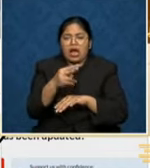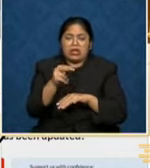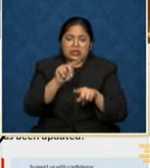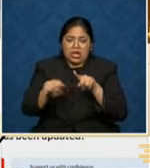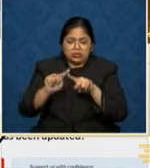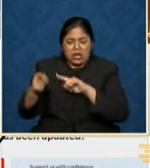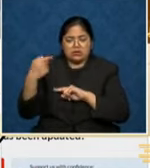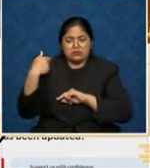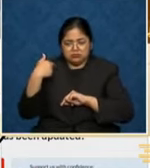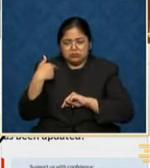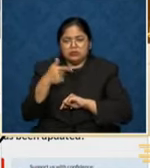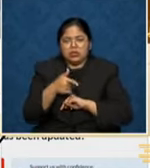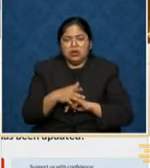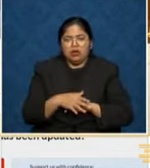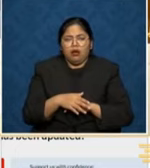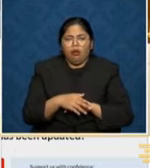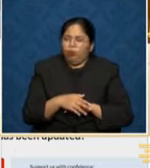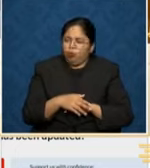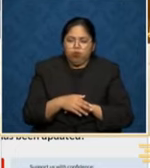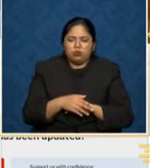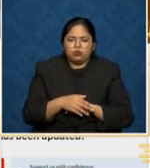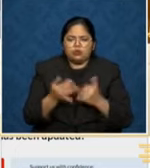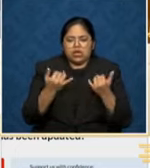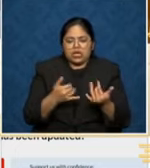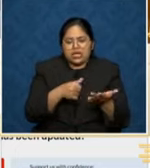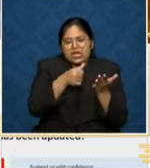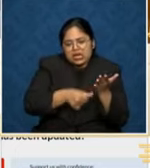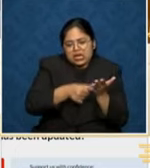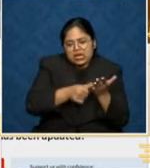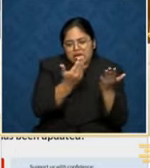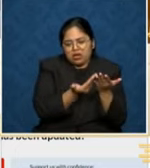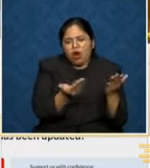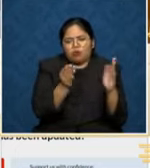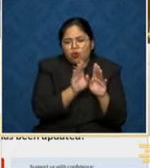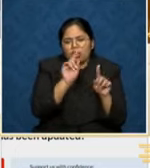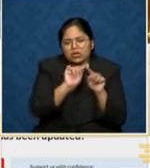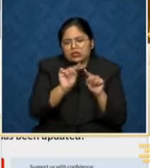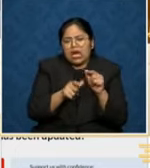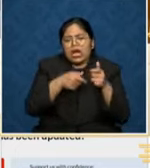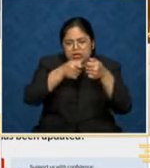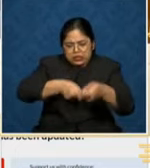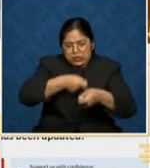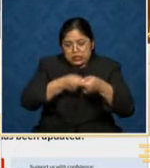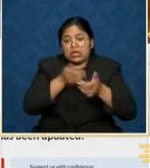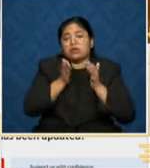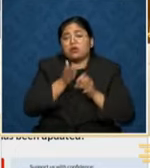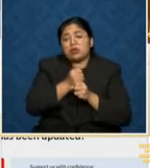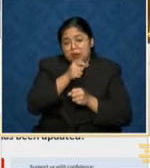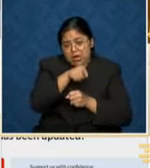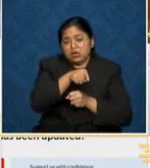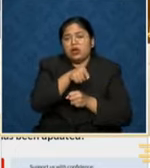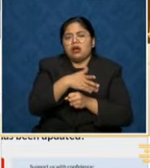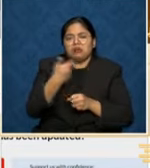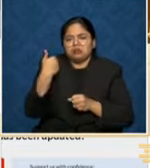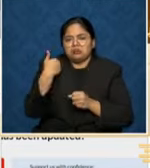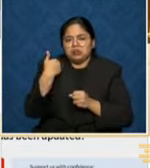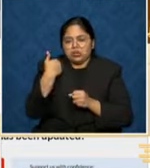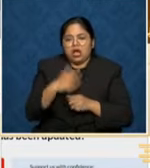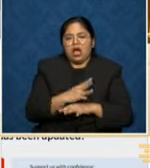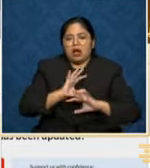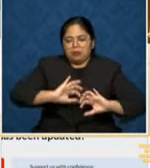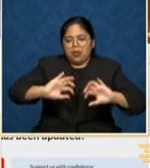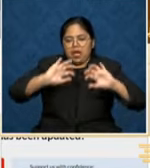ทก็ตามหรือภาคอะไรก็ตามนะครับนั้นหนี้สินครัวเรือนเกษตรกรเป็นหนี้เนี่ยครับถ้าเป็นหนี้ภาคการเกษตรที่เป็นโครงการที่รัฐเคย